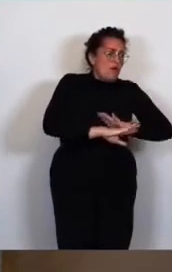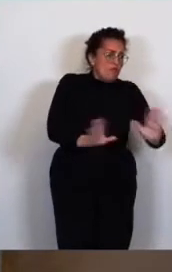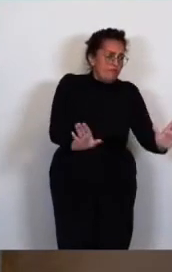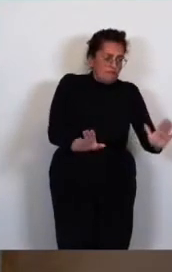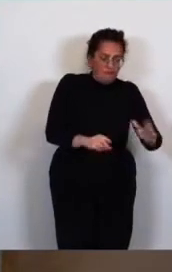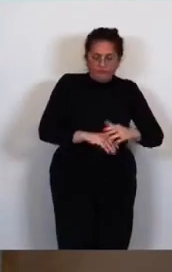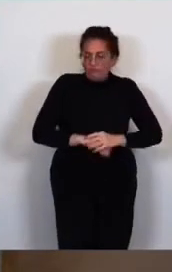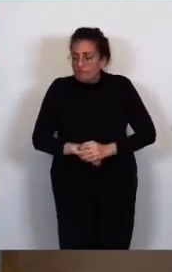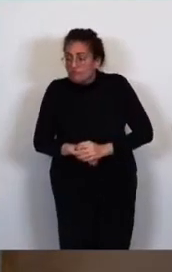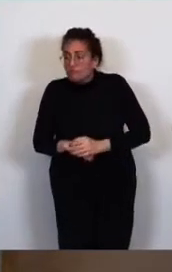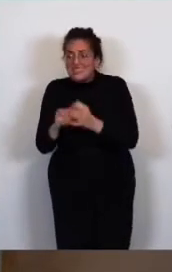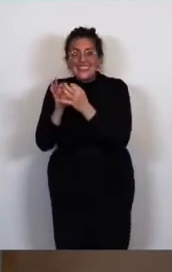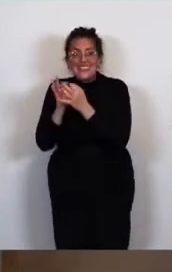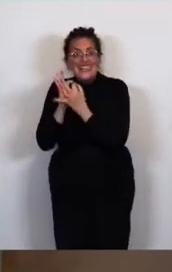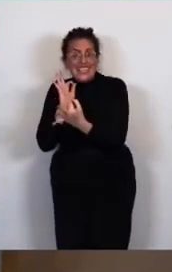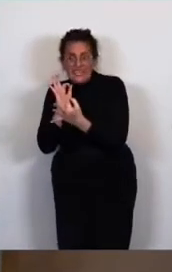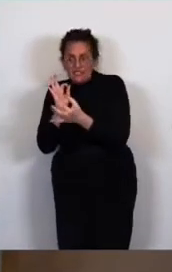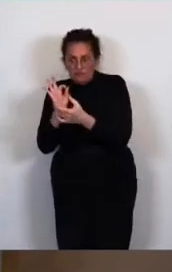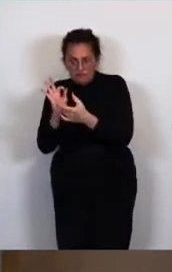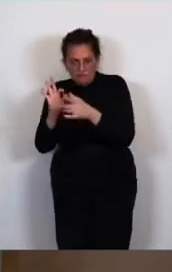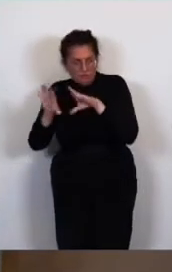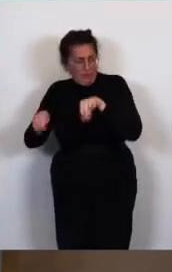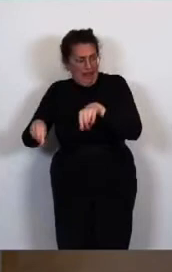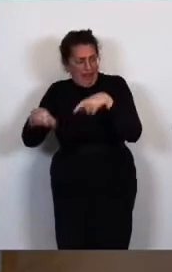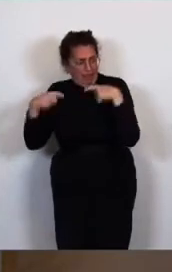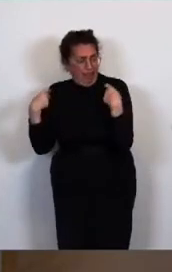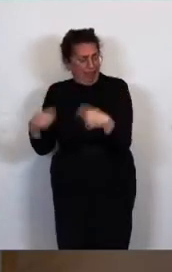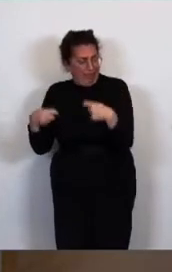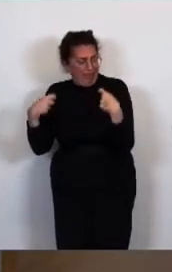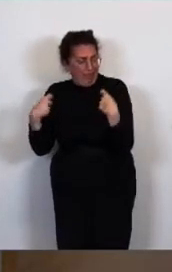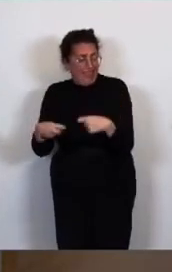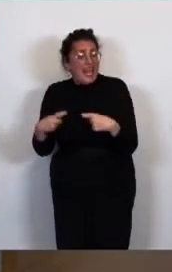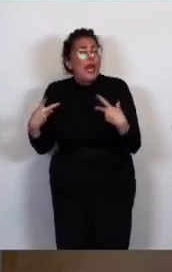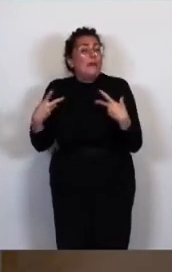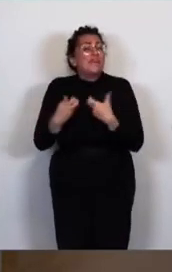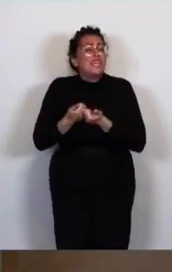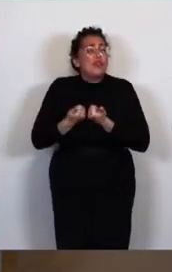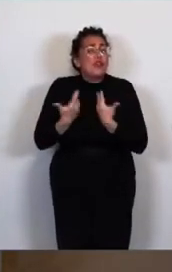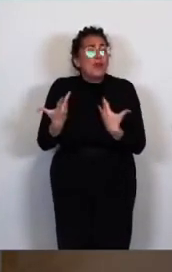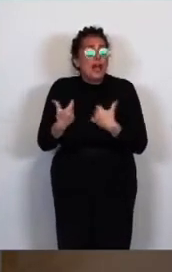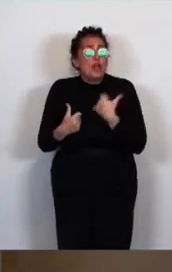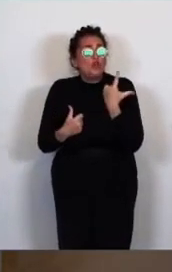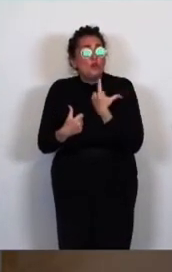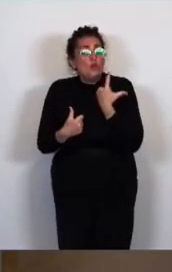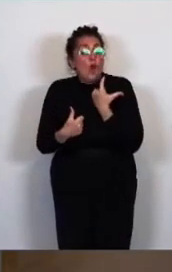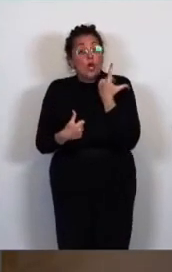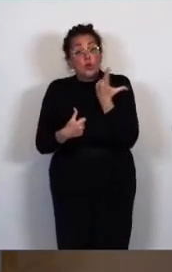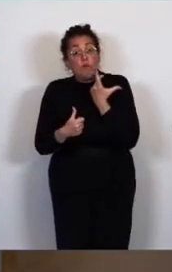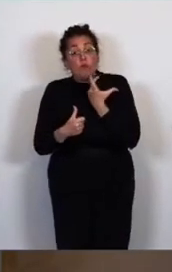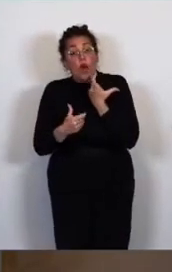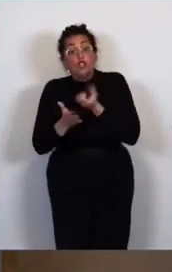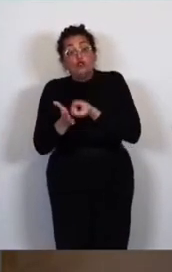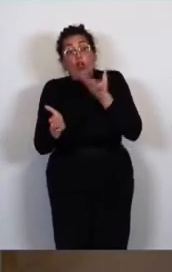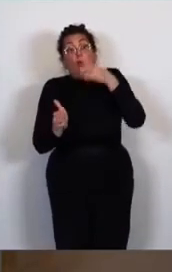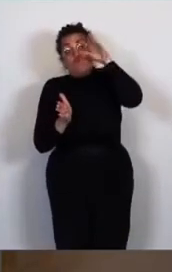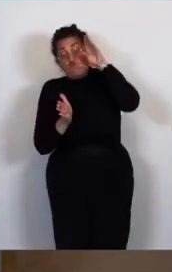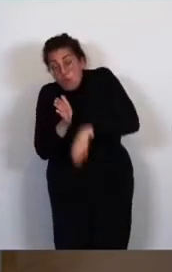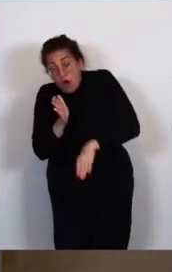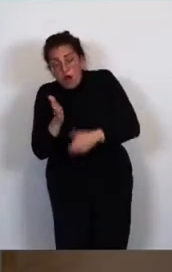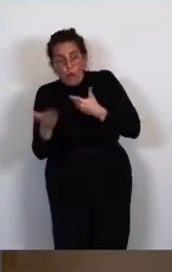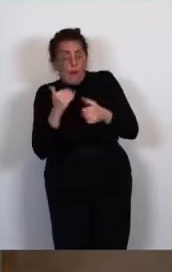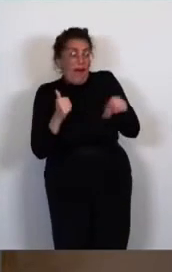non saturées serait pourtant 2 à 3 fois moins cher que les 14 milliards d'euros du projet de nouvelles